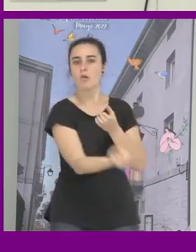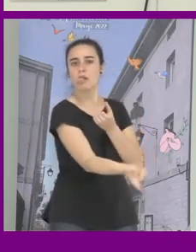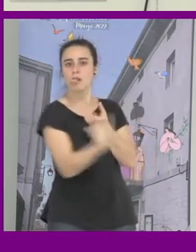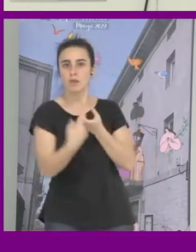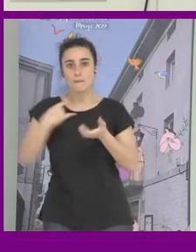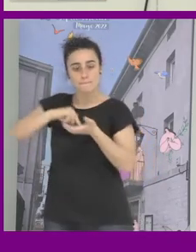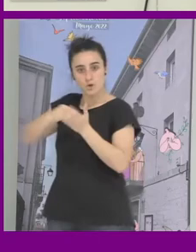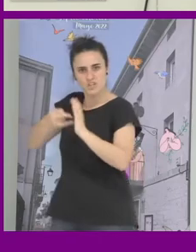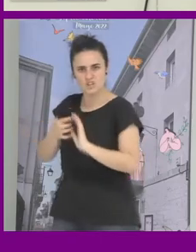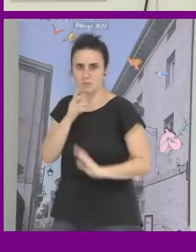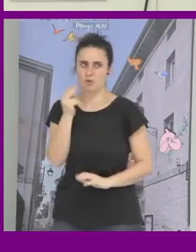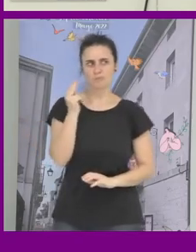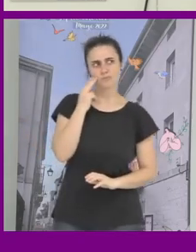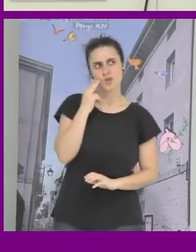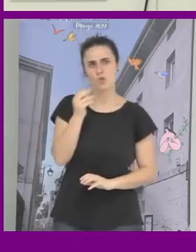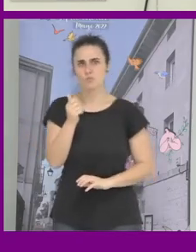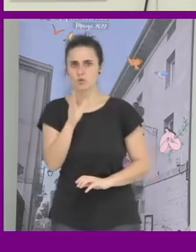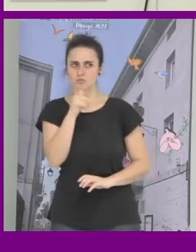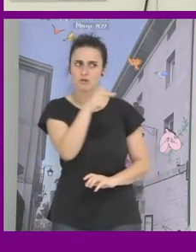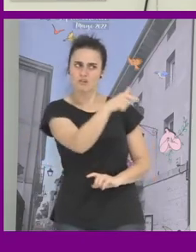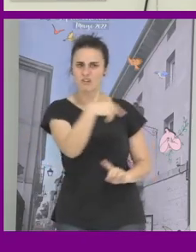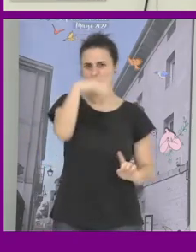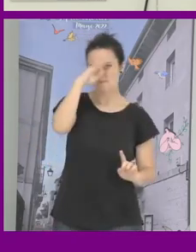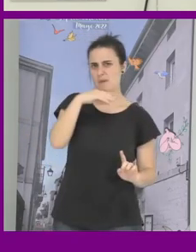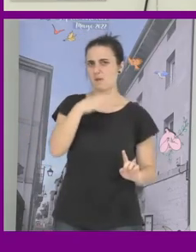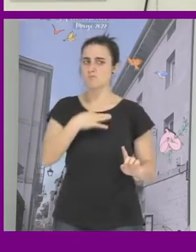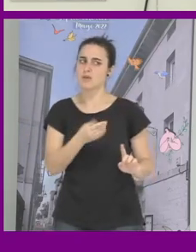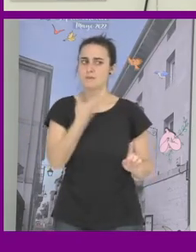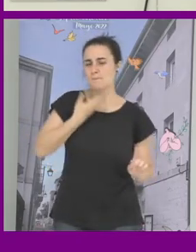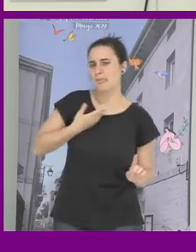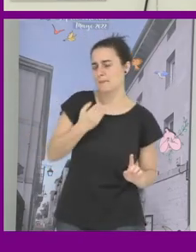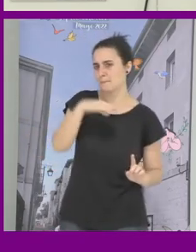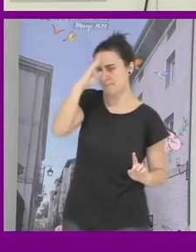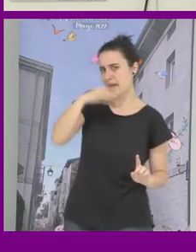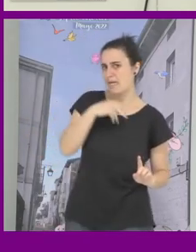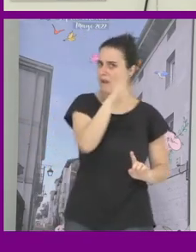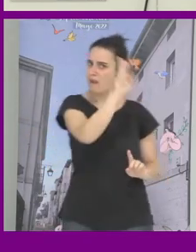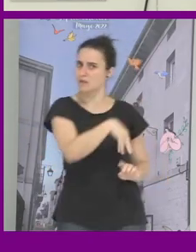ba lagunak gizonezkoak aitatasuna aldarrikatzen du, ba litekena dela ba